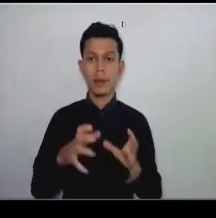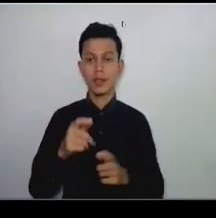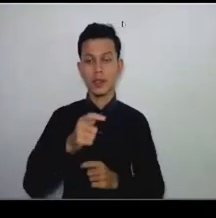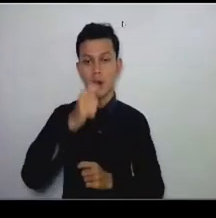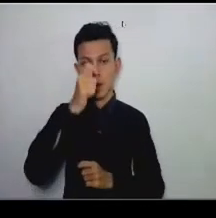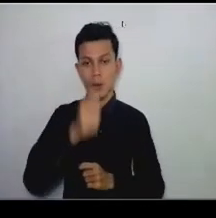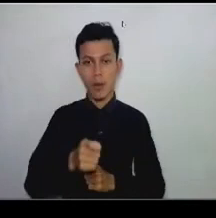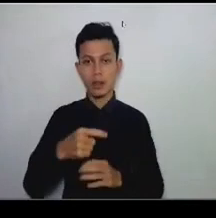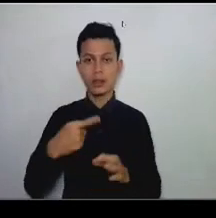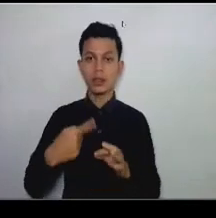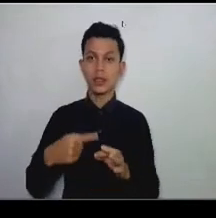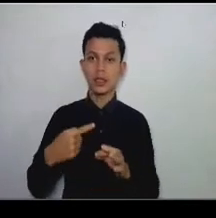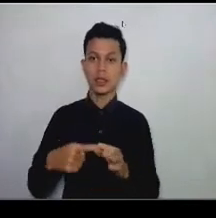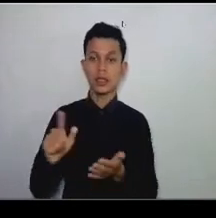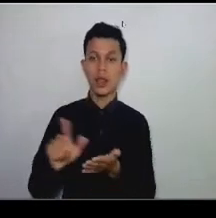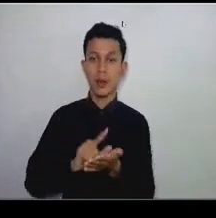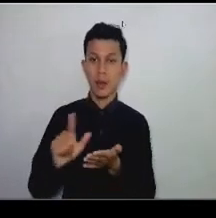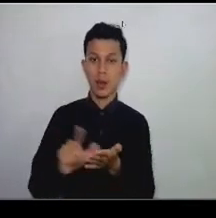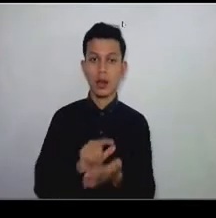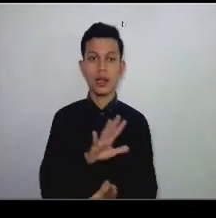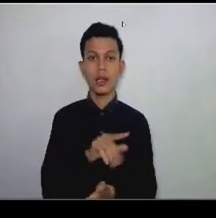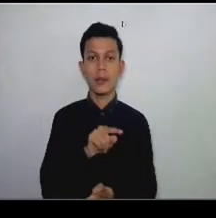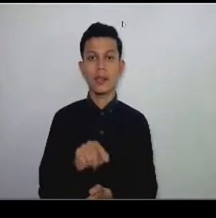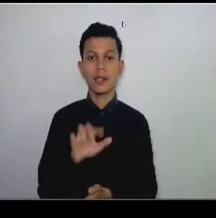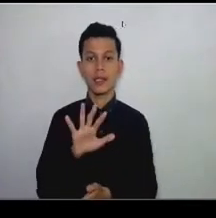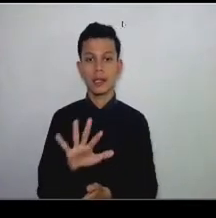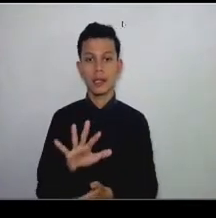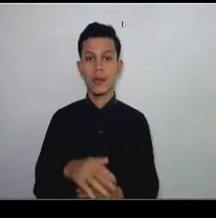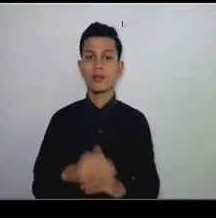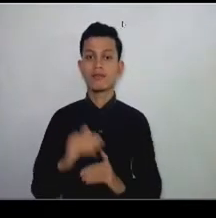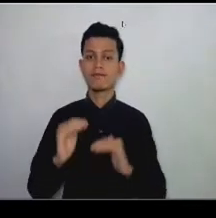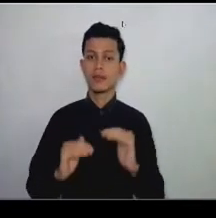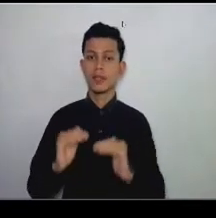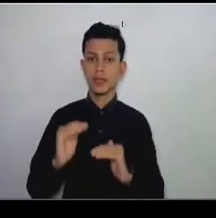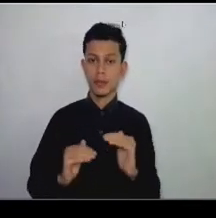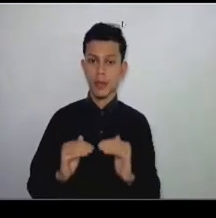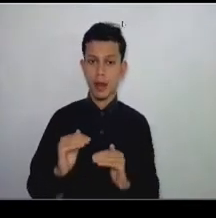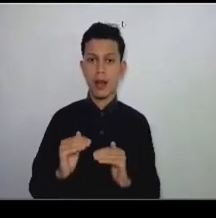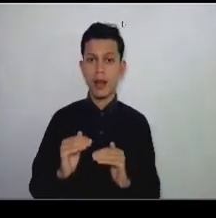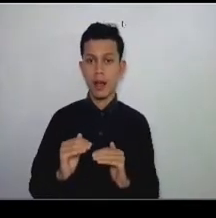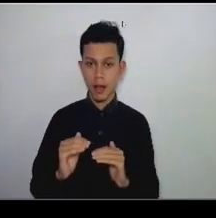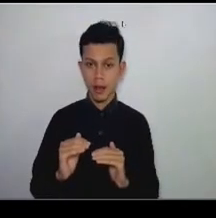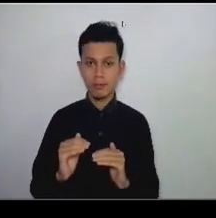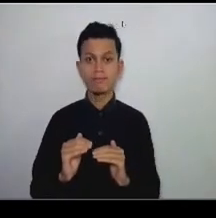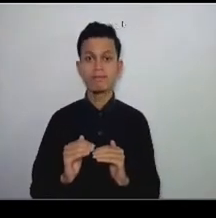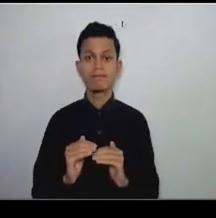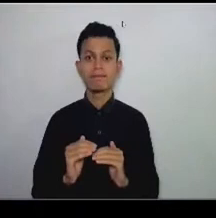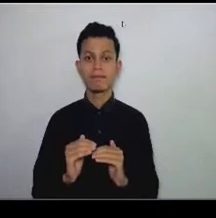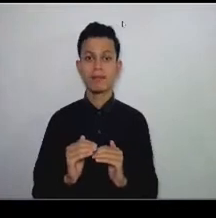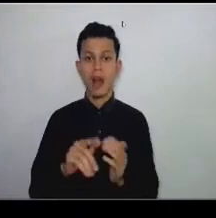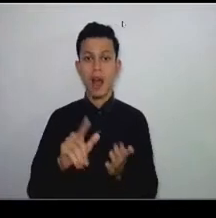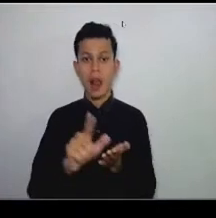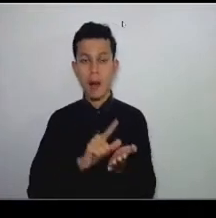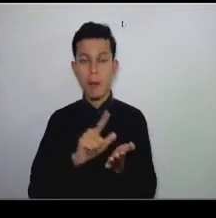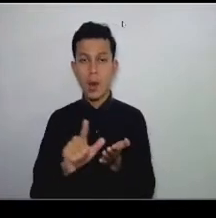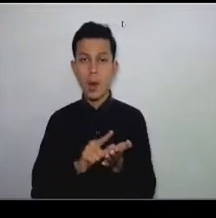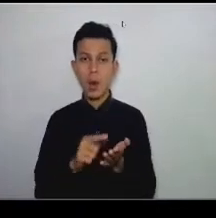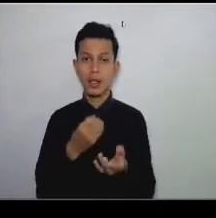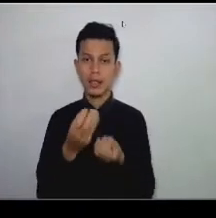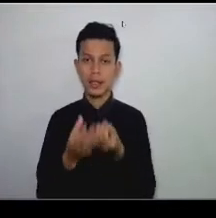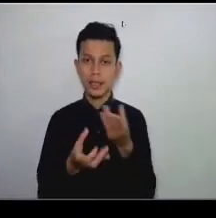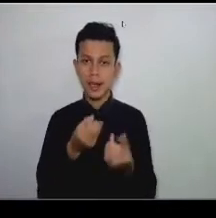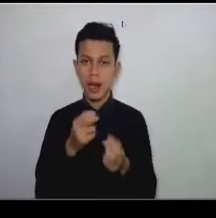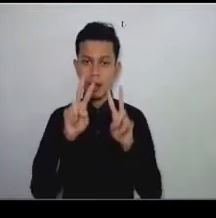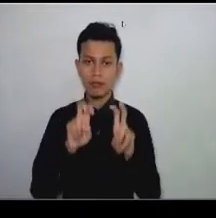pokok laporan 5.5 menimbang setelah memeriksa secaraksama laporan dan keterangan